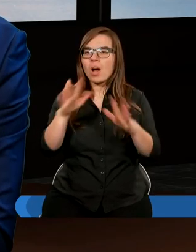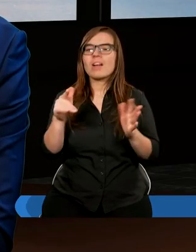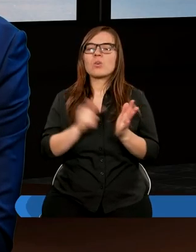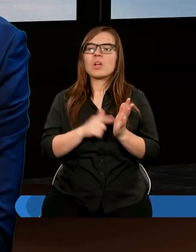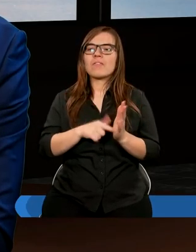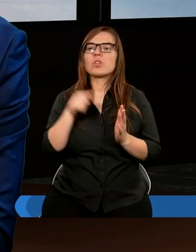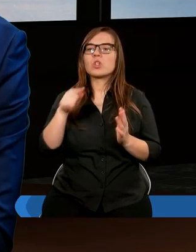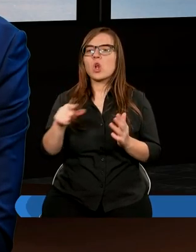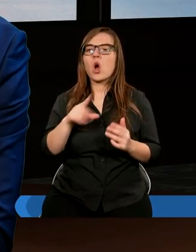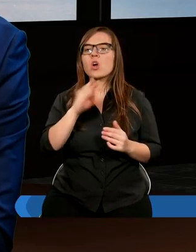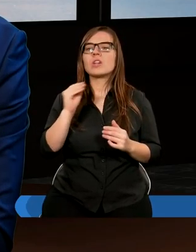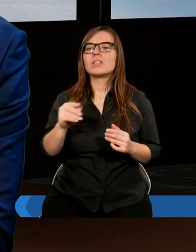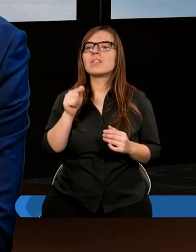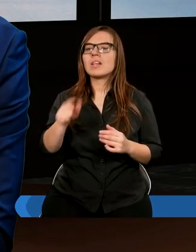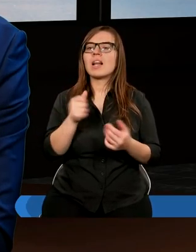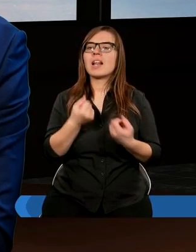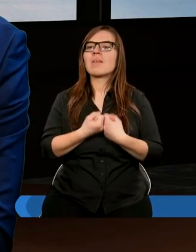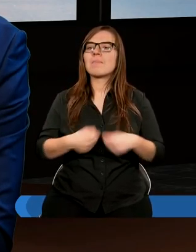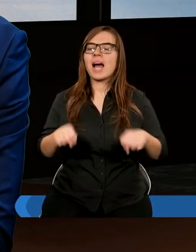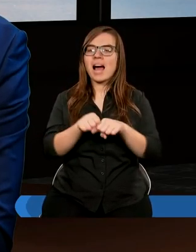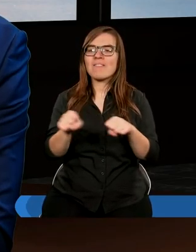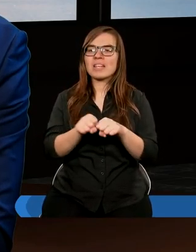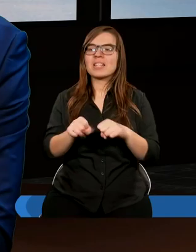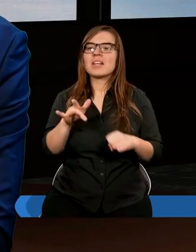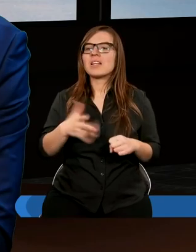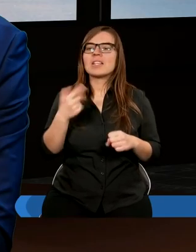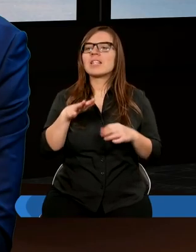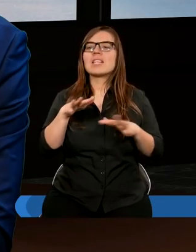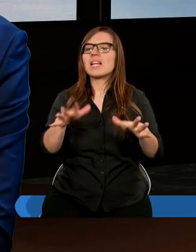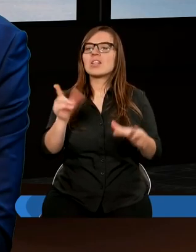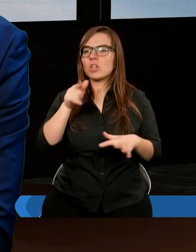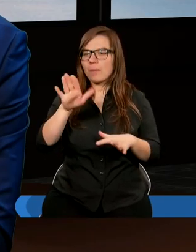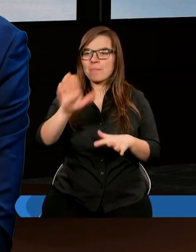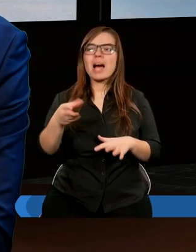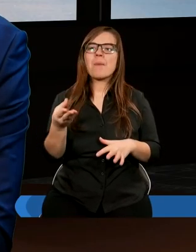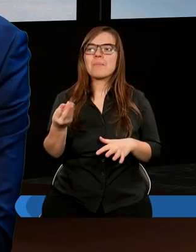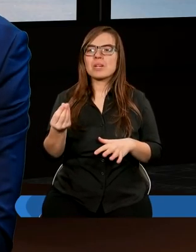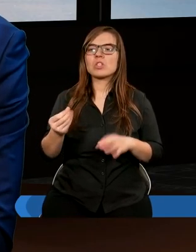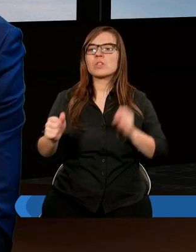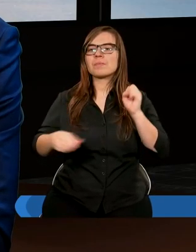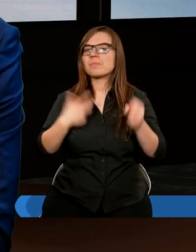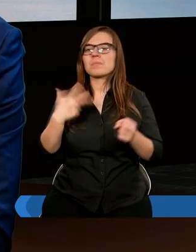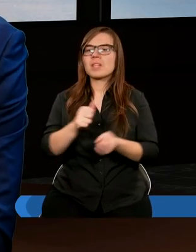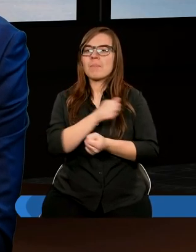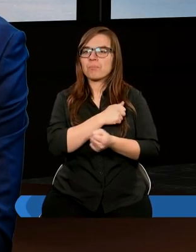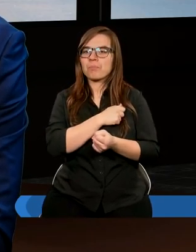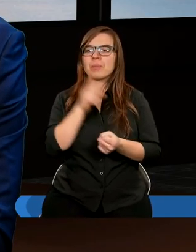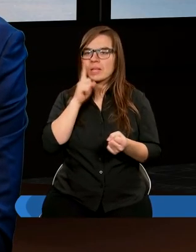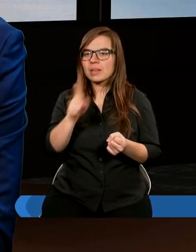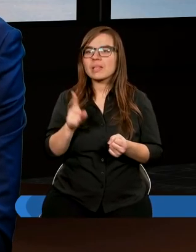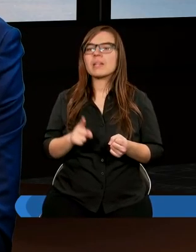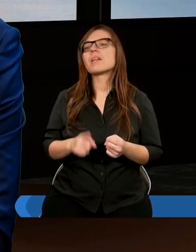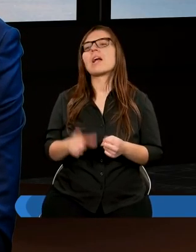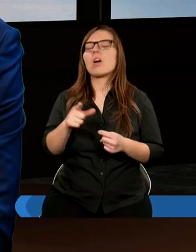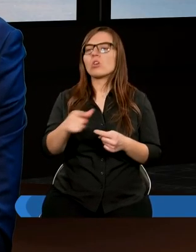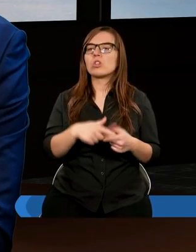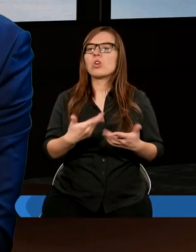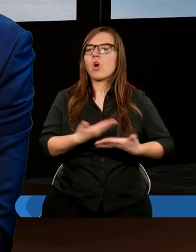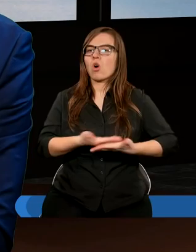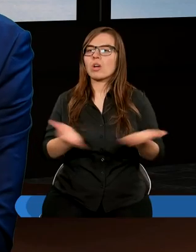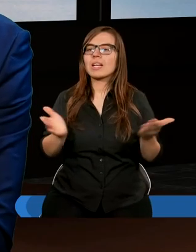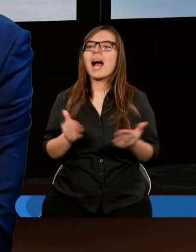to, że ten sprawiedliwy, nie tyle, że on ma pieniądze, żeby nie pożyczać, natomiast on to rozdaje.